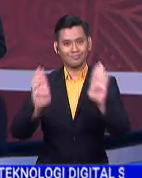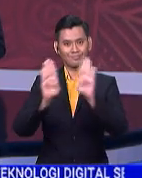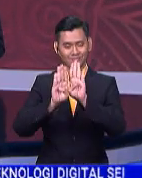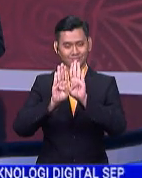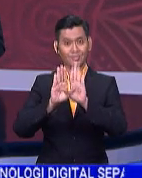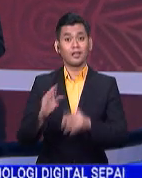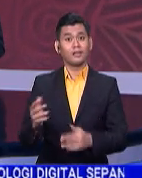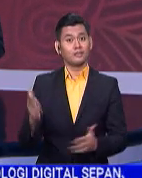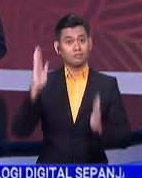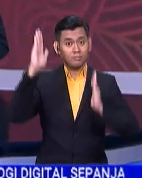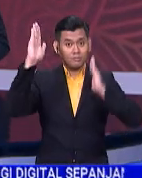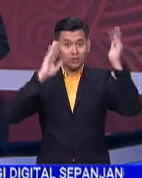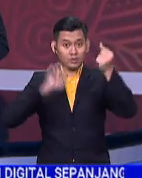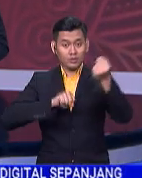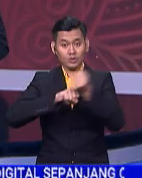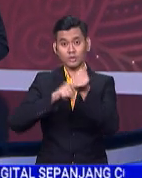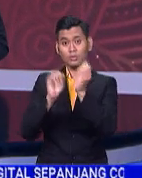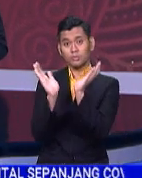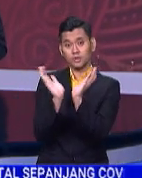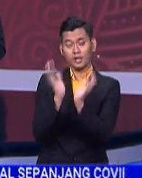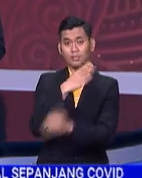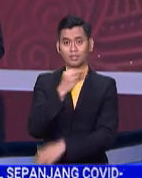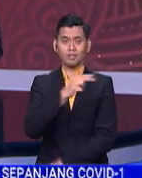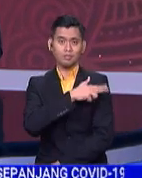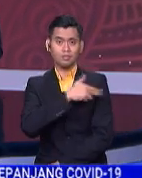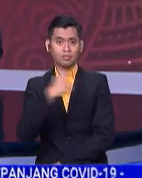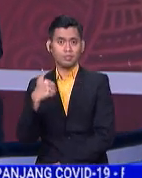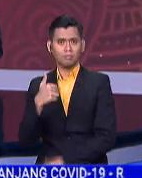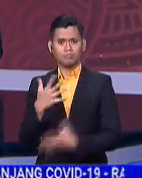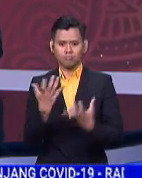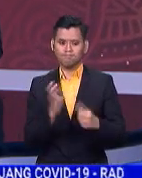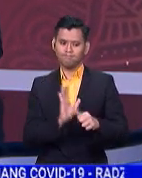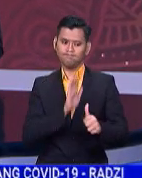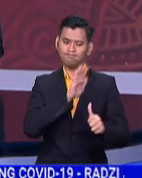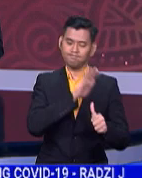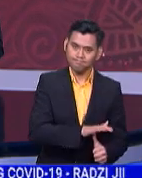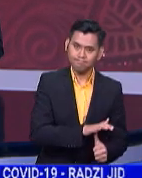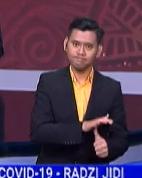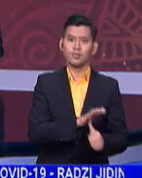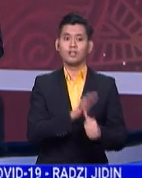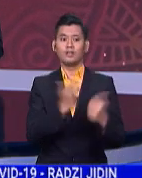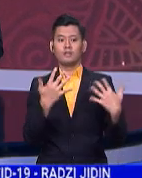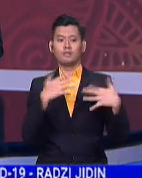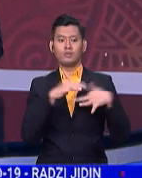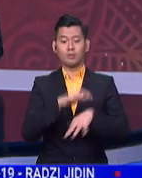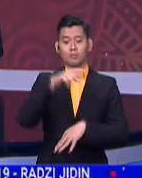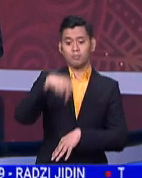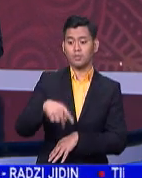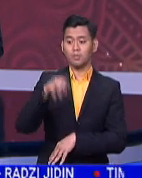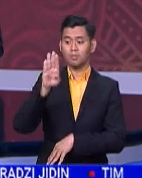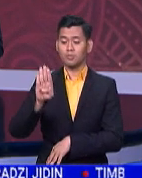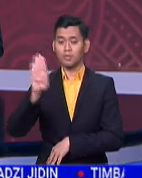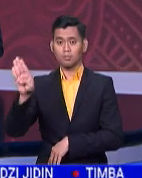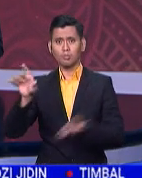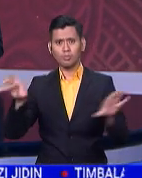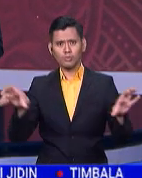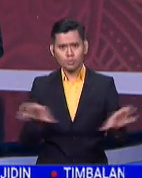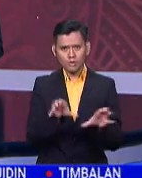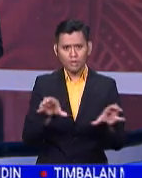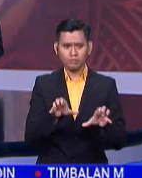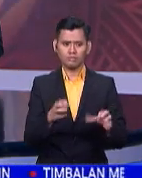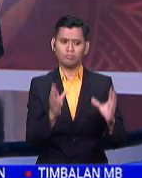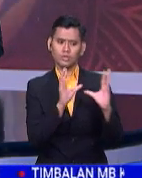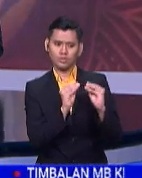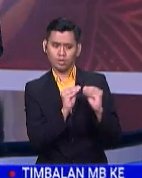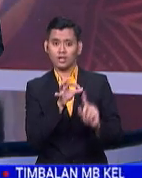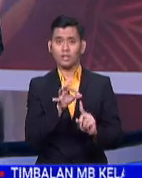Malaysia menyokong kenyataan Brunei Darussalam dan Indonesia untuk mendesak Perhimpunan Agung PBB supaya segera mengadakan sesi khas bagi